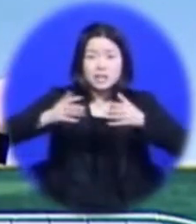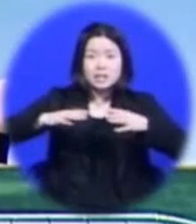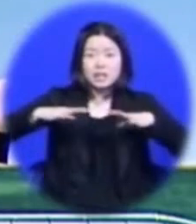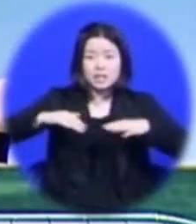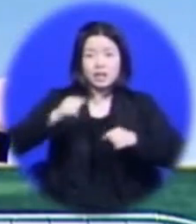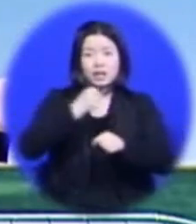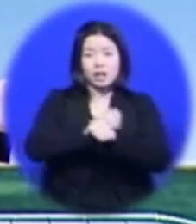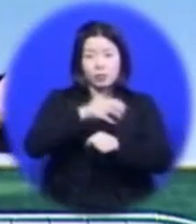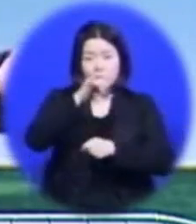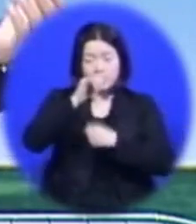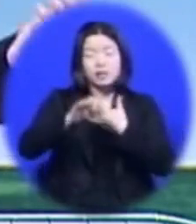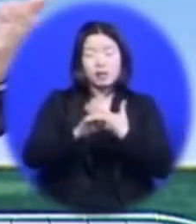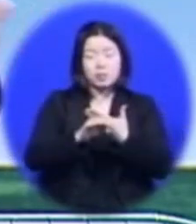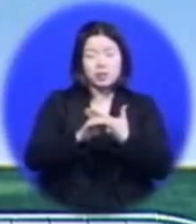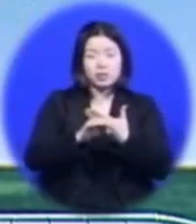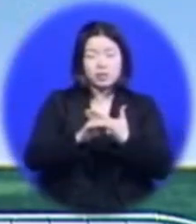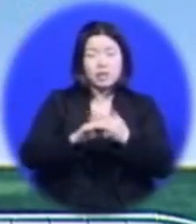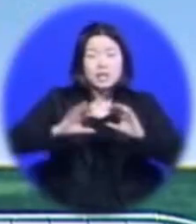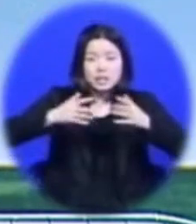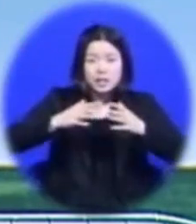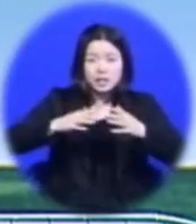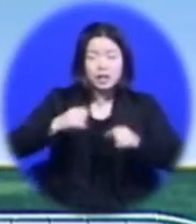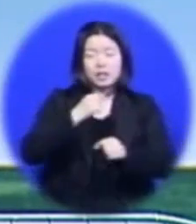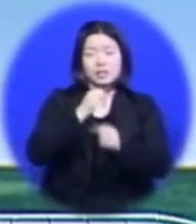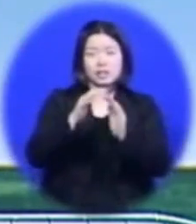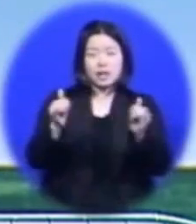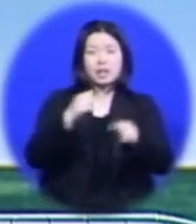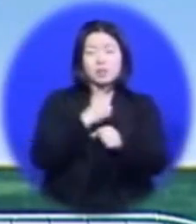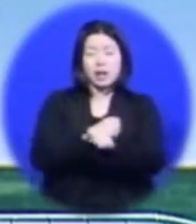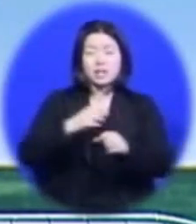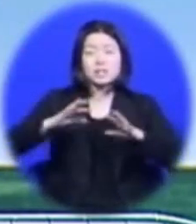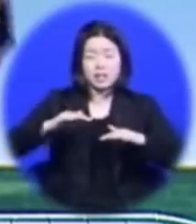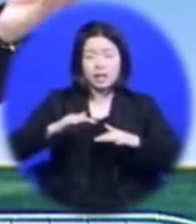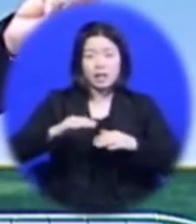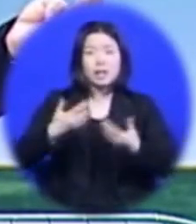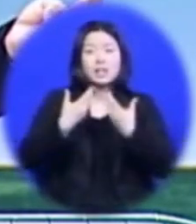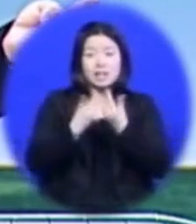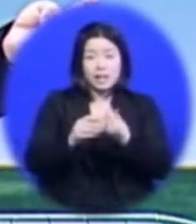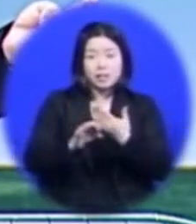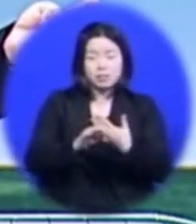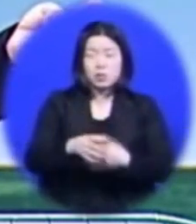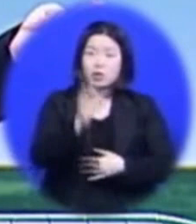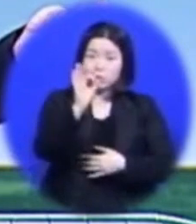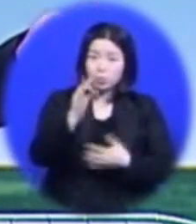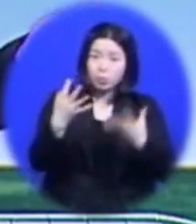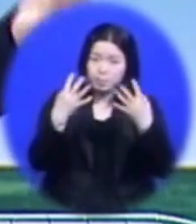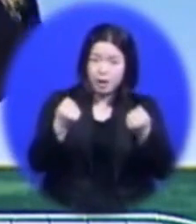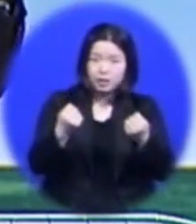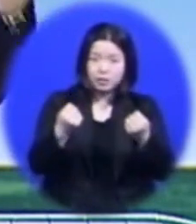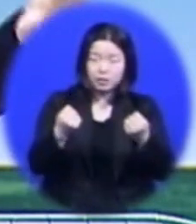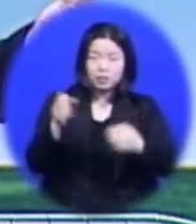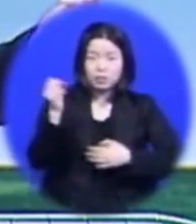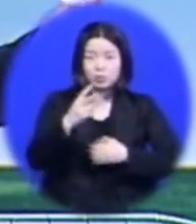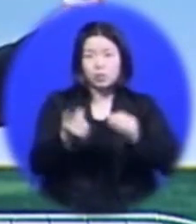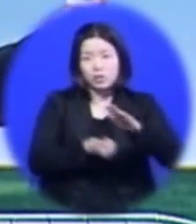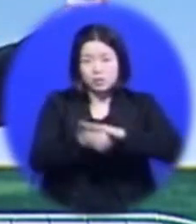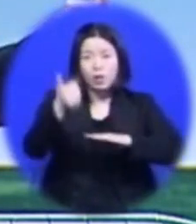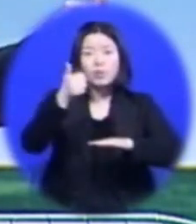있다. 세상 사람들이 하는 자랑, 예를 들면 돈 많은 거, 뭐 성공한